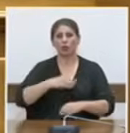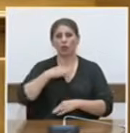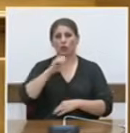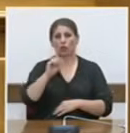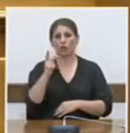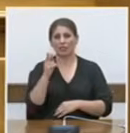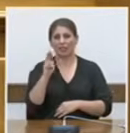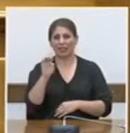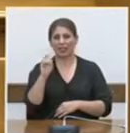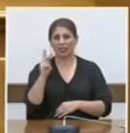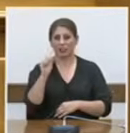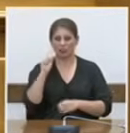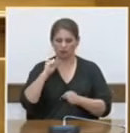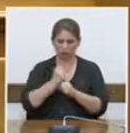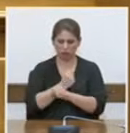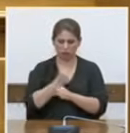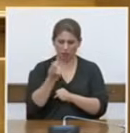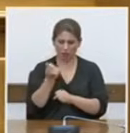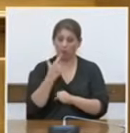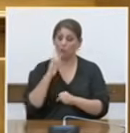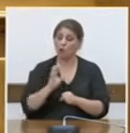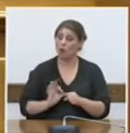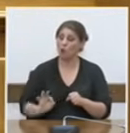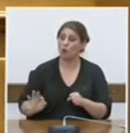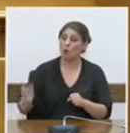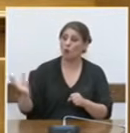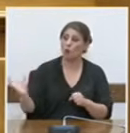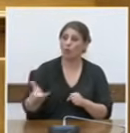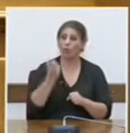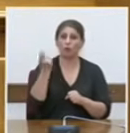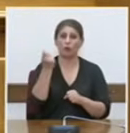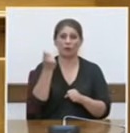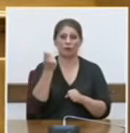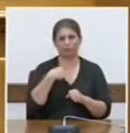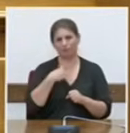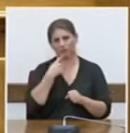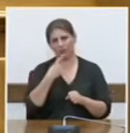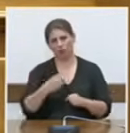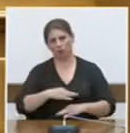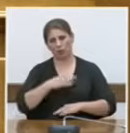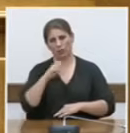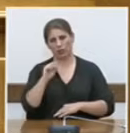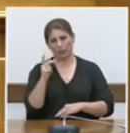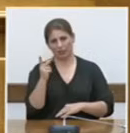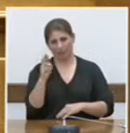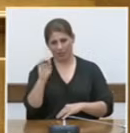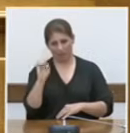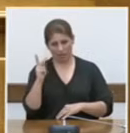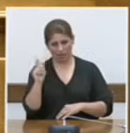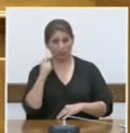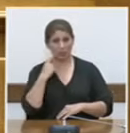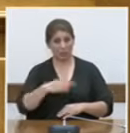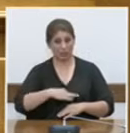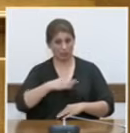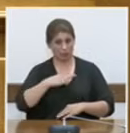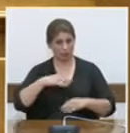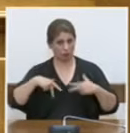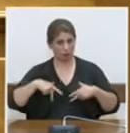λεφτά, πού θα βρείτε τα λεφτά εσείς? Θα σας πω, κύριε Σκρέκα, κύριε Υπουργέ μου, ότι εσείς δεν βρίσκετε τα